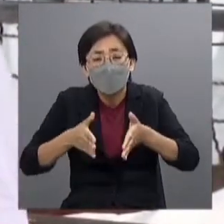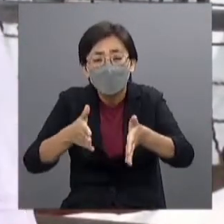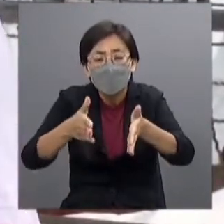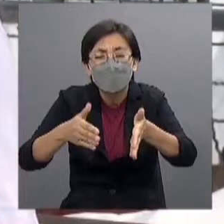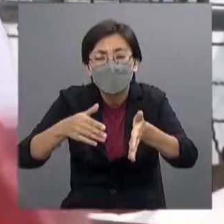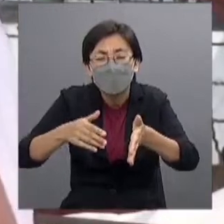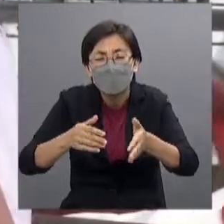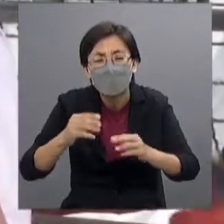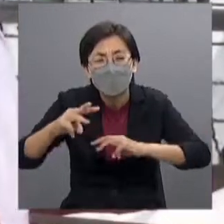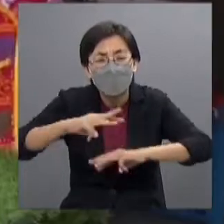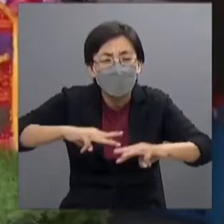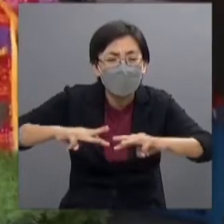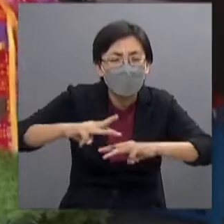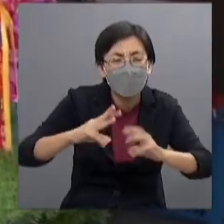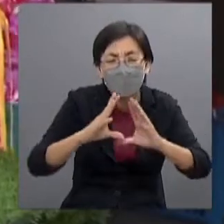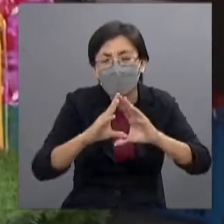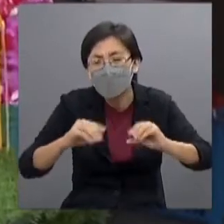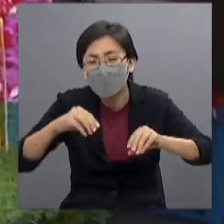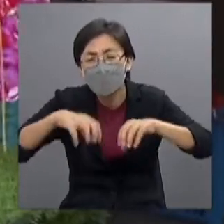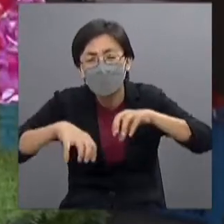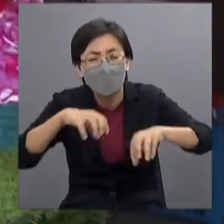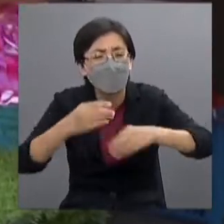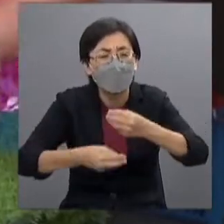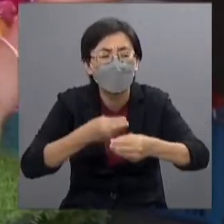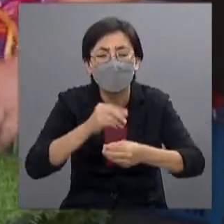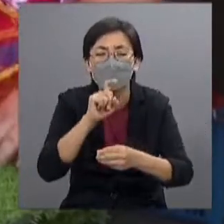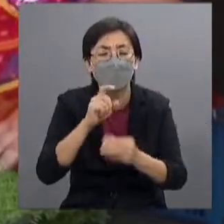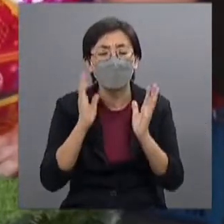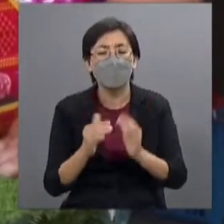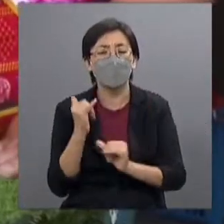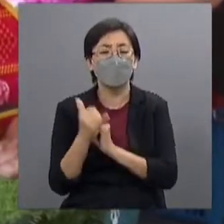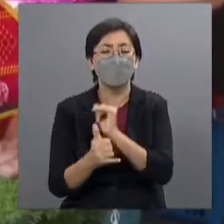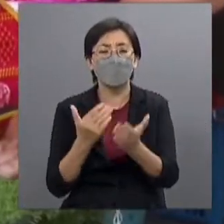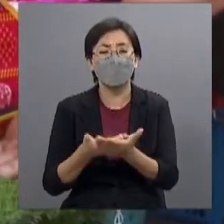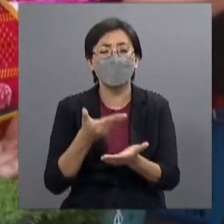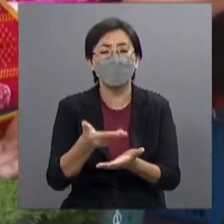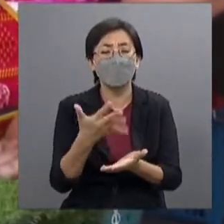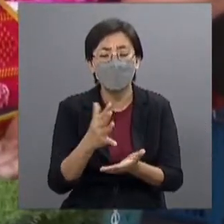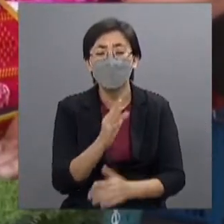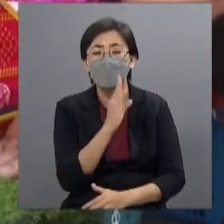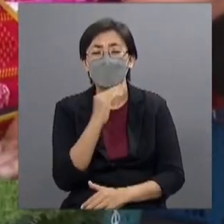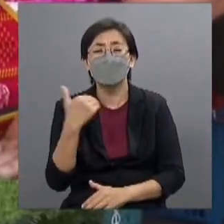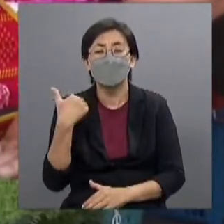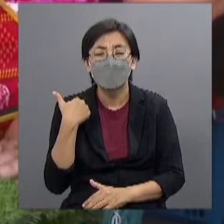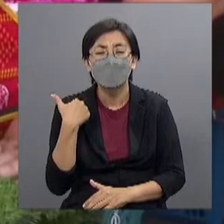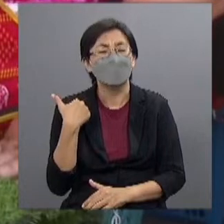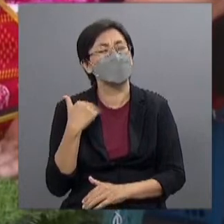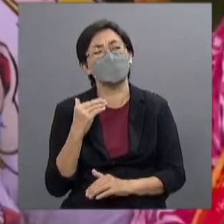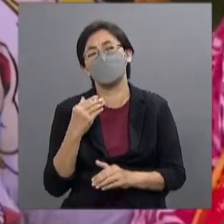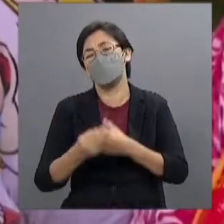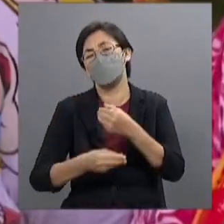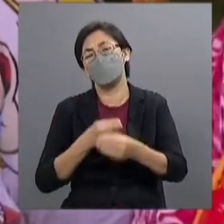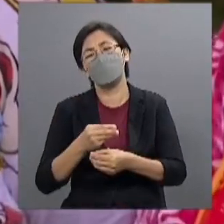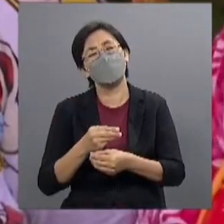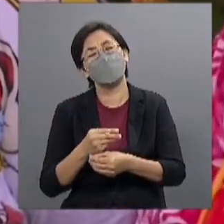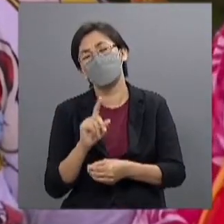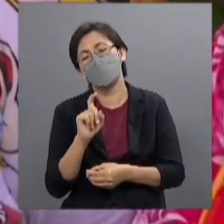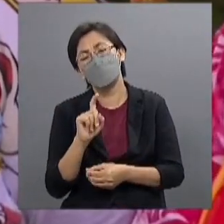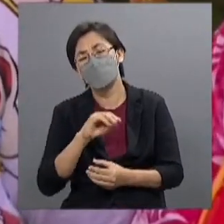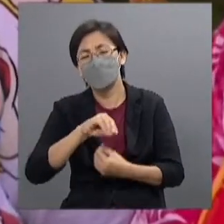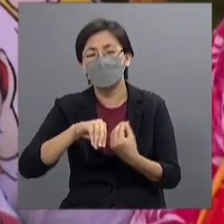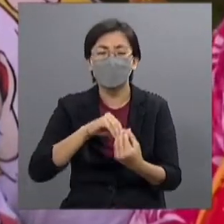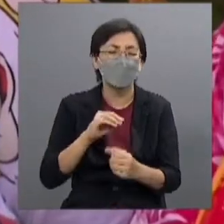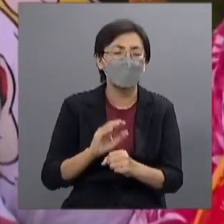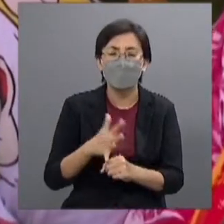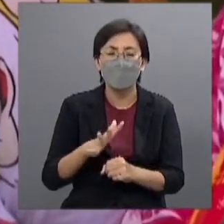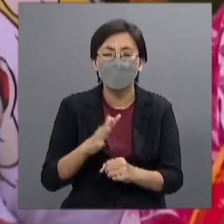ตามชุมชนต่างๆก็แทบจะไม่มีลูกค้าค่ะหรือว่าถ้ามีก็น้อยเกินกว่าจะมีรายได้ยังชีพต่อไปในแต่ละวันนะคะ